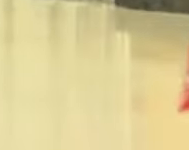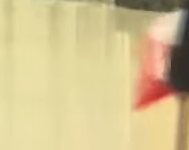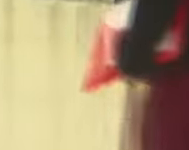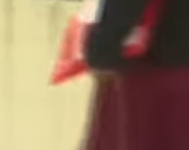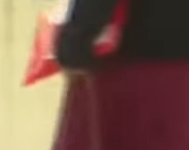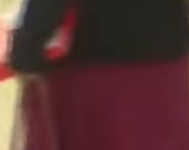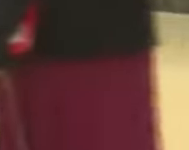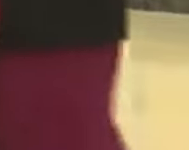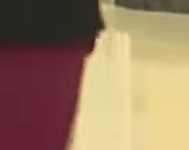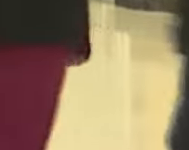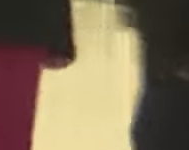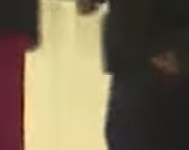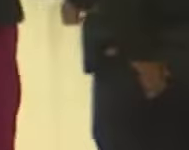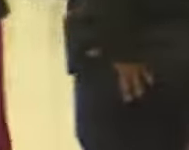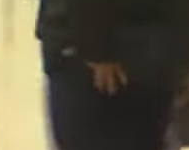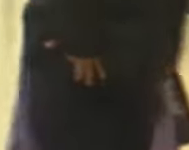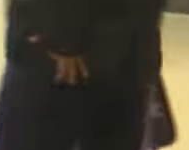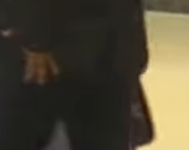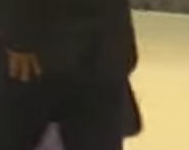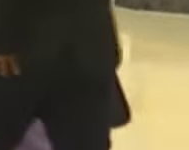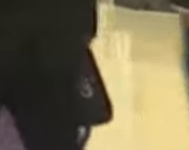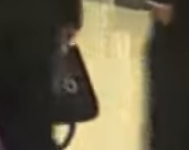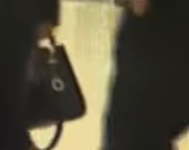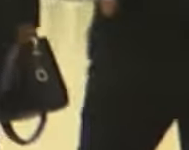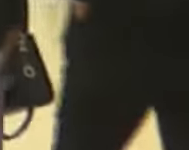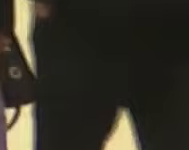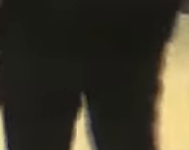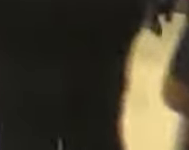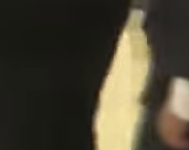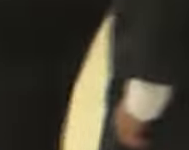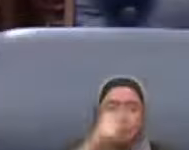permohonan insentif untuk pelaburan pusat data.